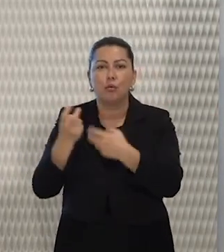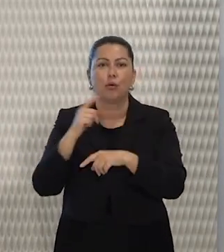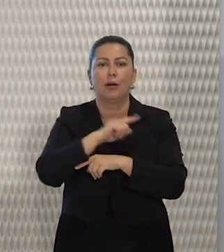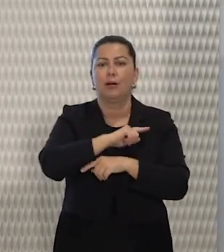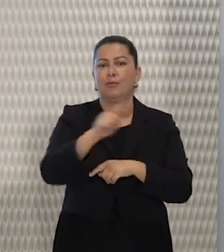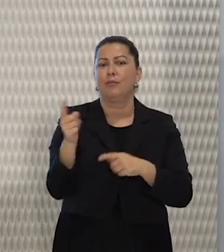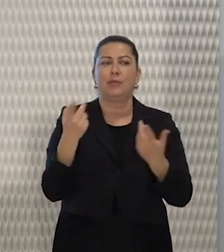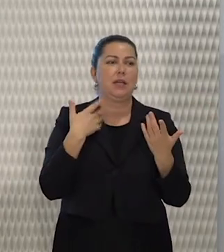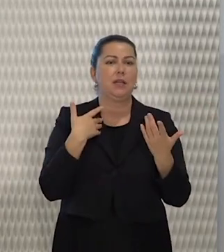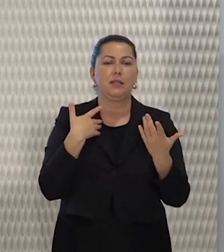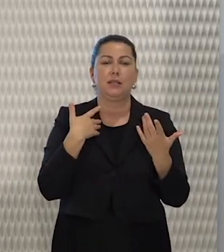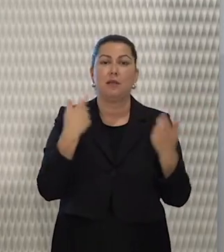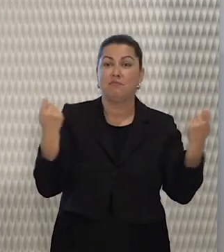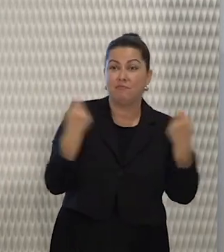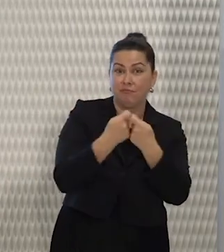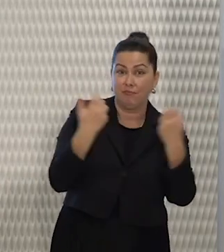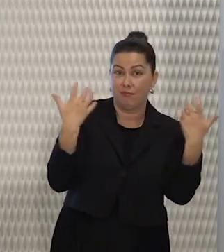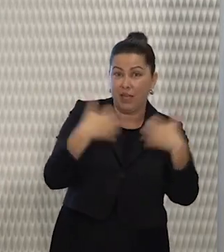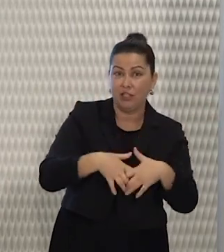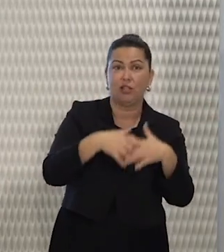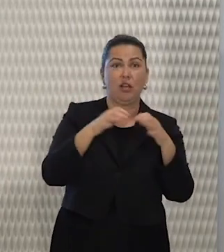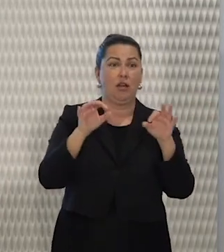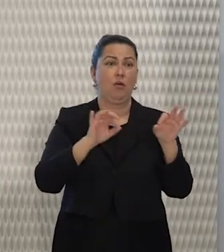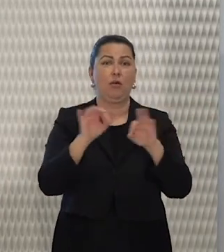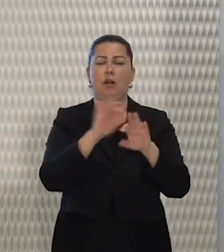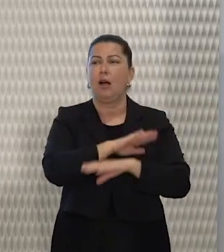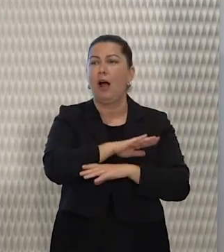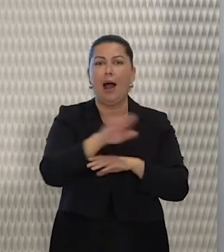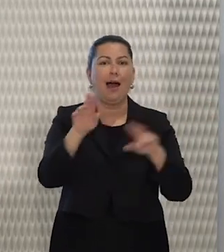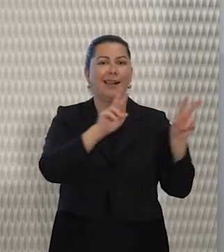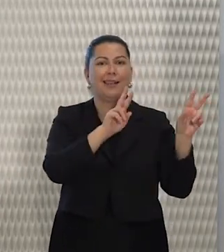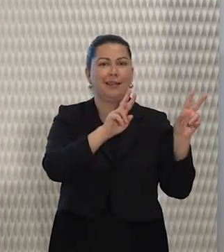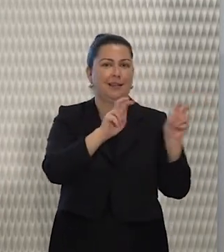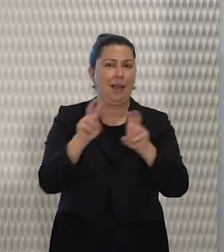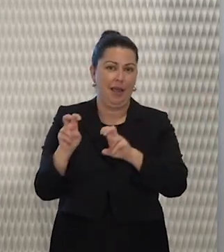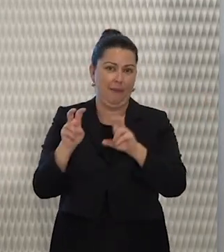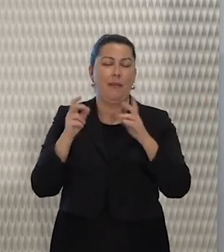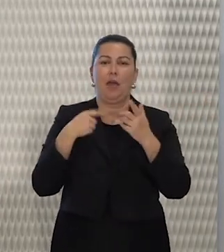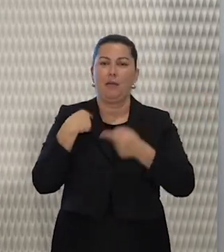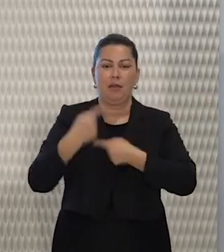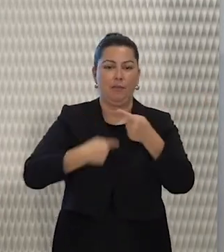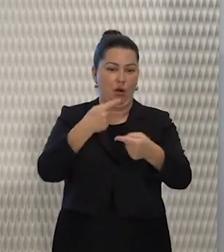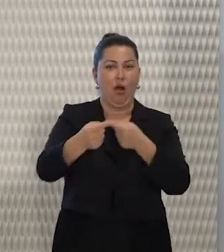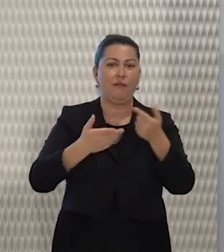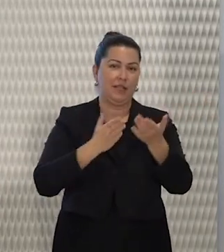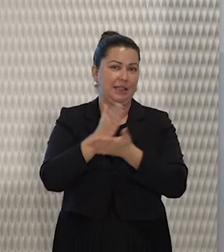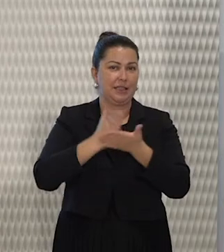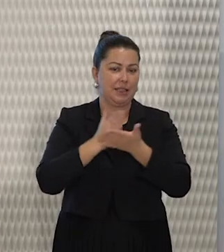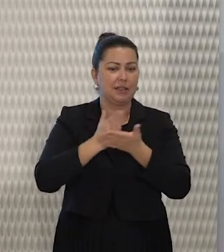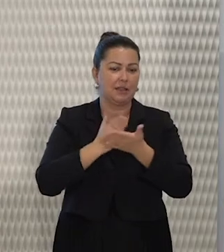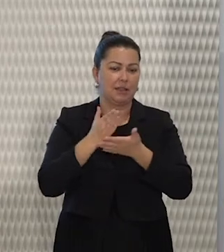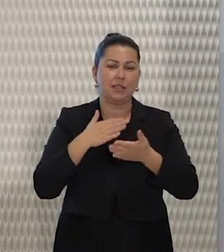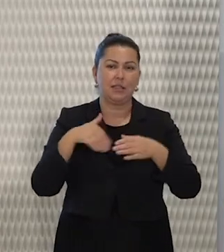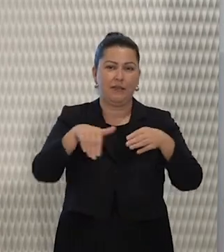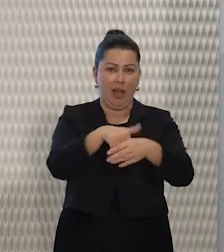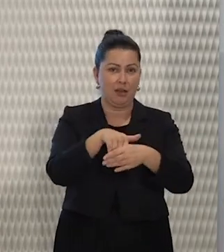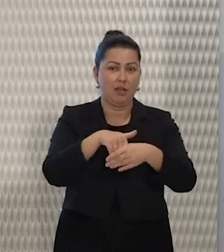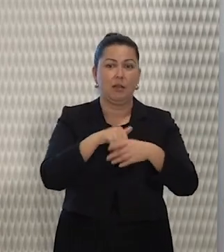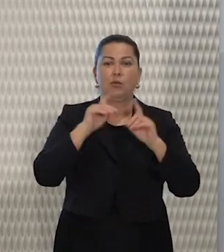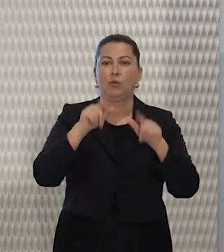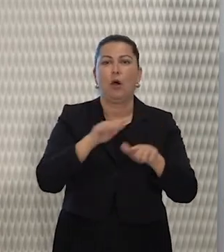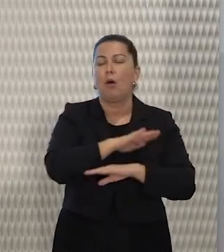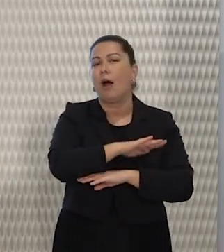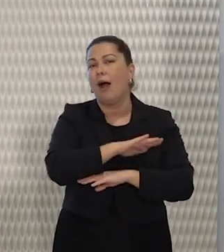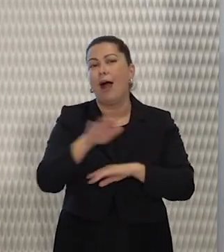geht übers Matching. Alles, was sich an Themen stellt im Laufe des Dienstverhältnisses und auch